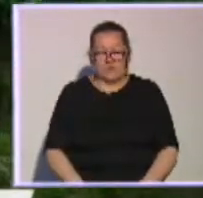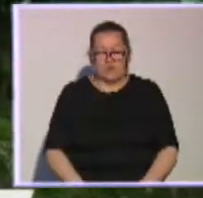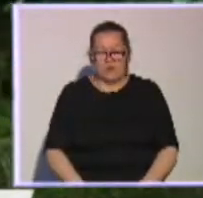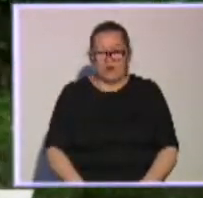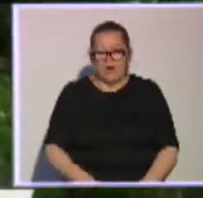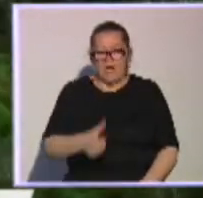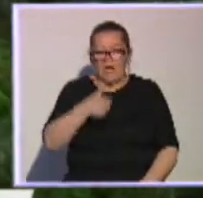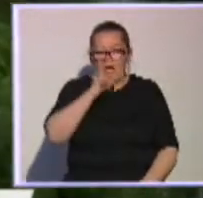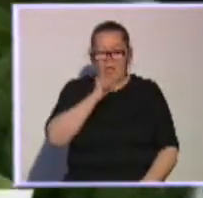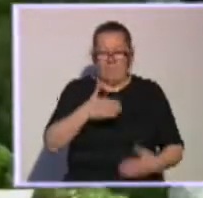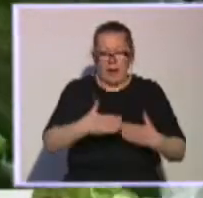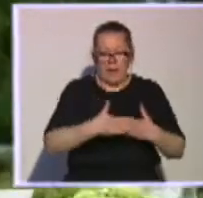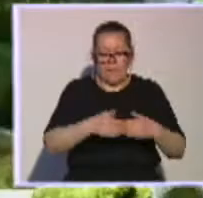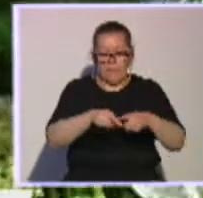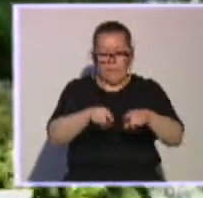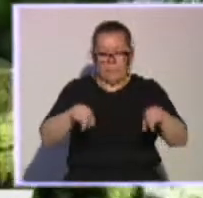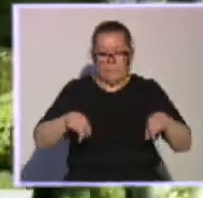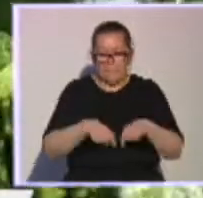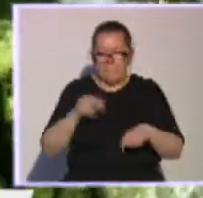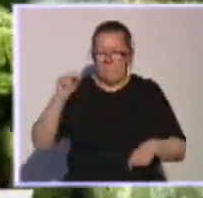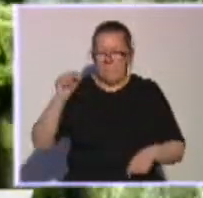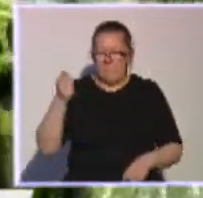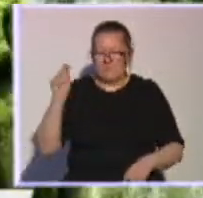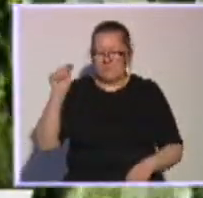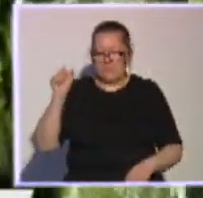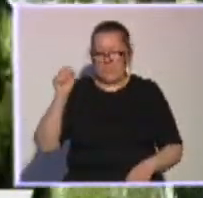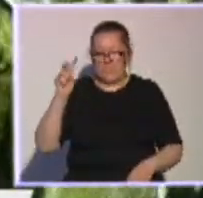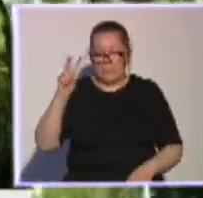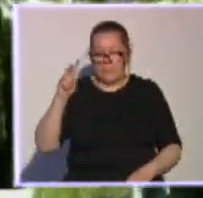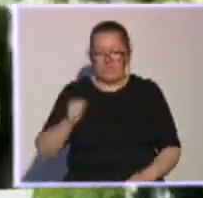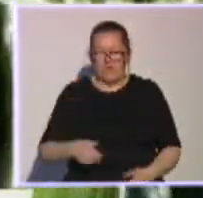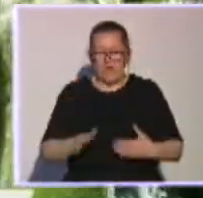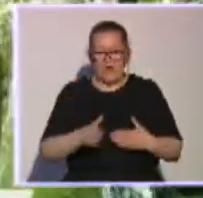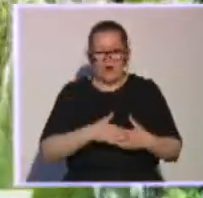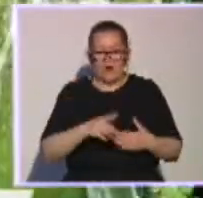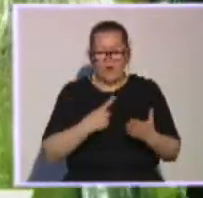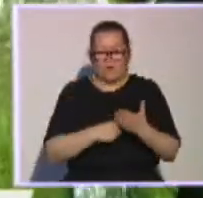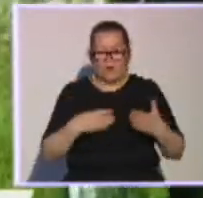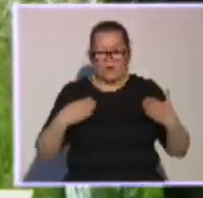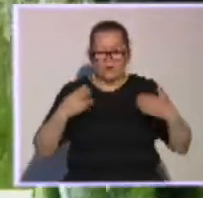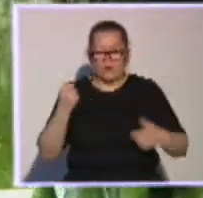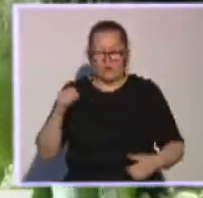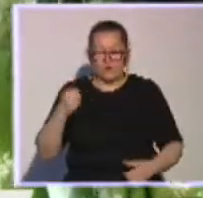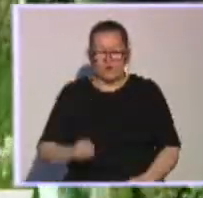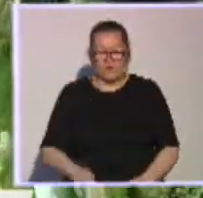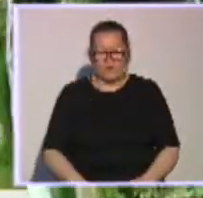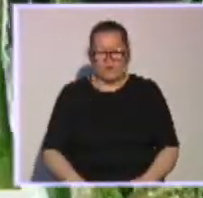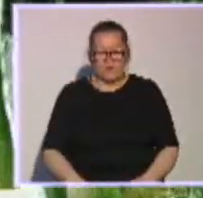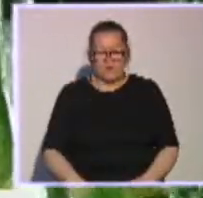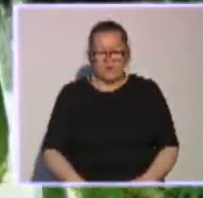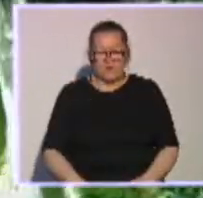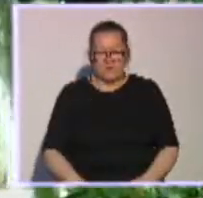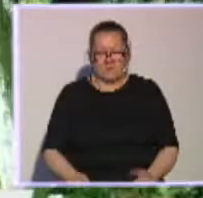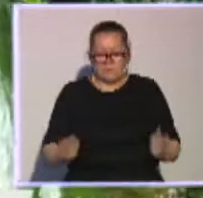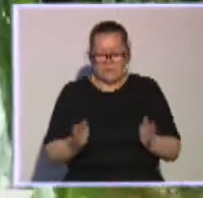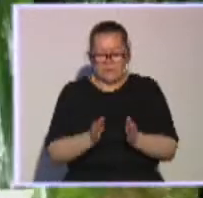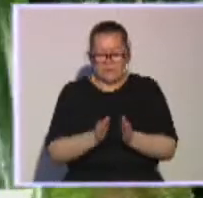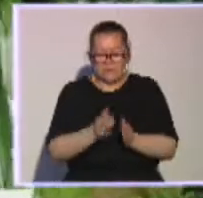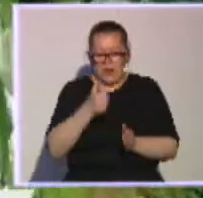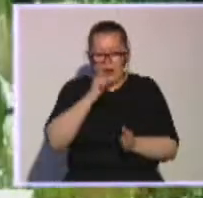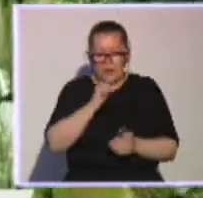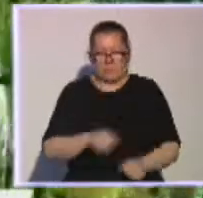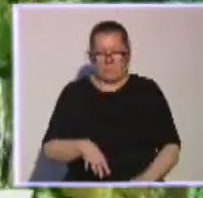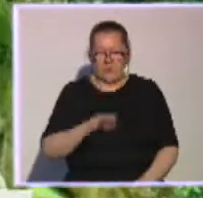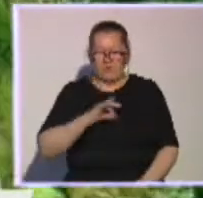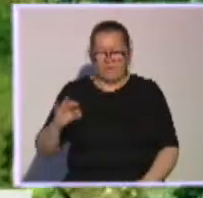aduce apă la o păstrăvărie a Direcției Silvice, aflată în zonă din anul 1988, ar fi micșorat debitul cascadei și ar fi cauza